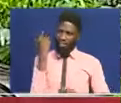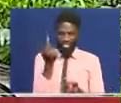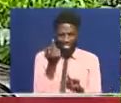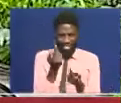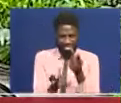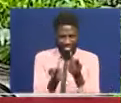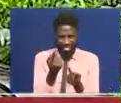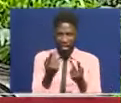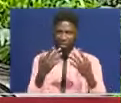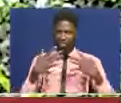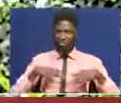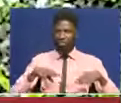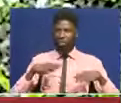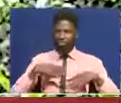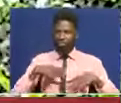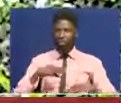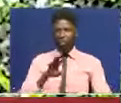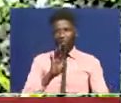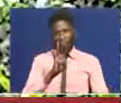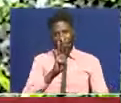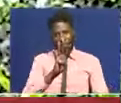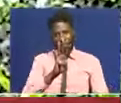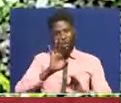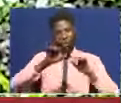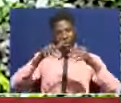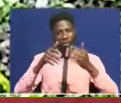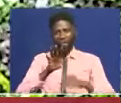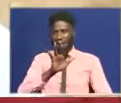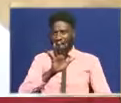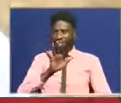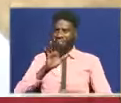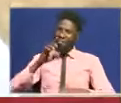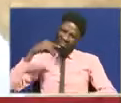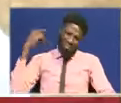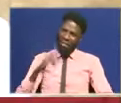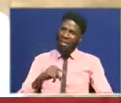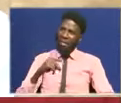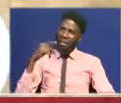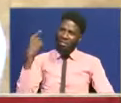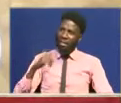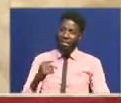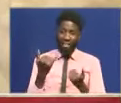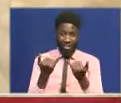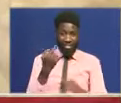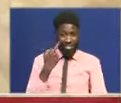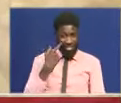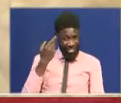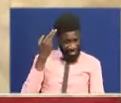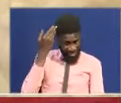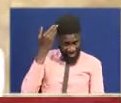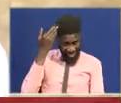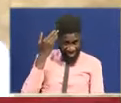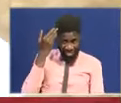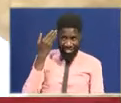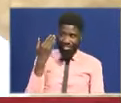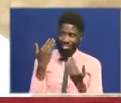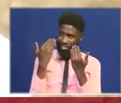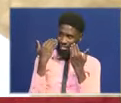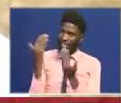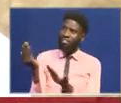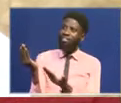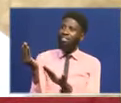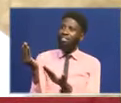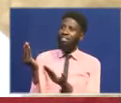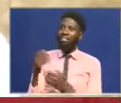na watu kama 4-5 hivi, walinipiga nikiwa chini. Paka wasipisai tunavongea, hii alama wenye naona hapa kwa ubavu, hii ni